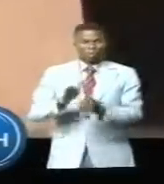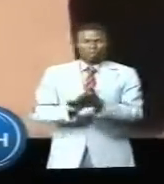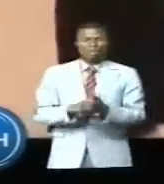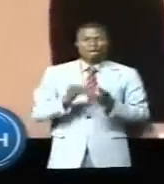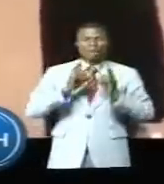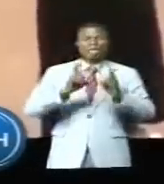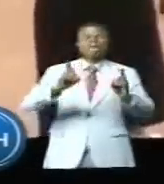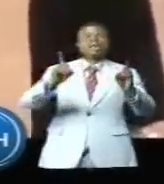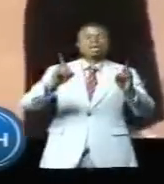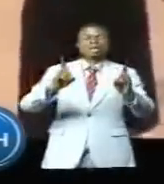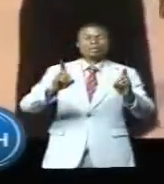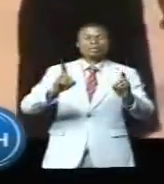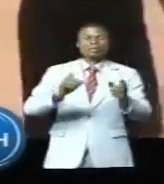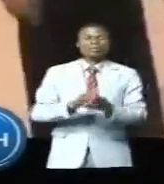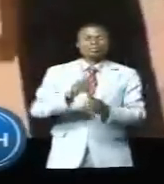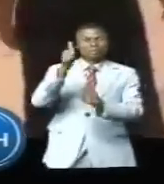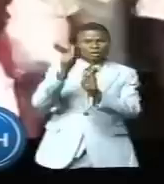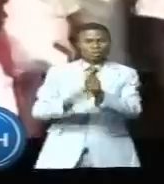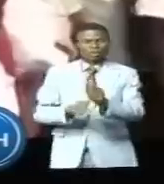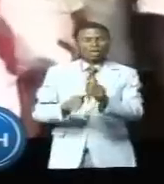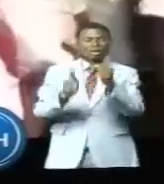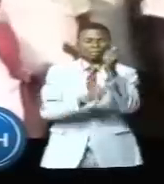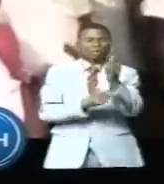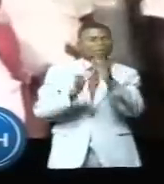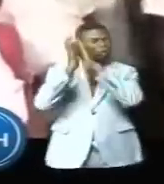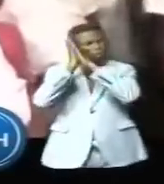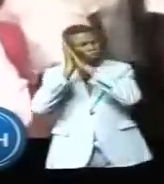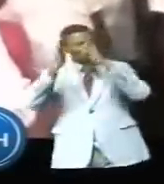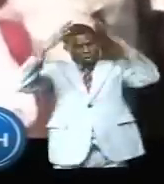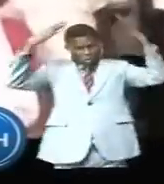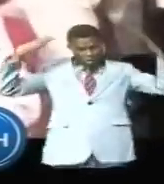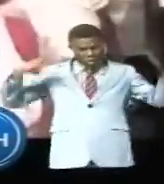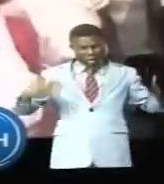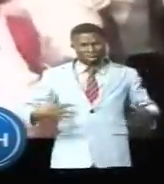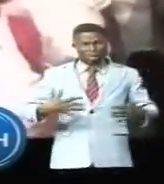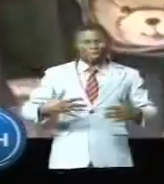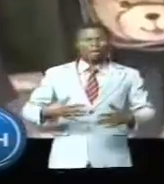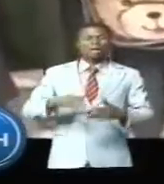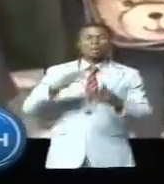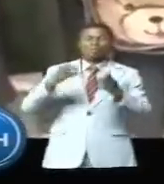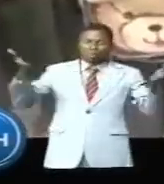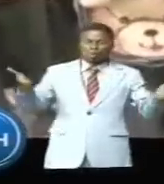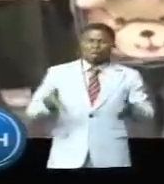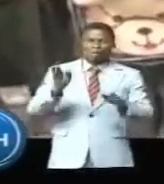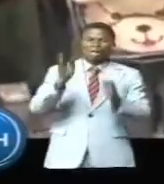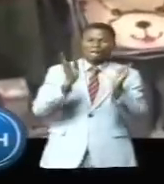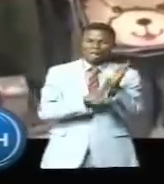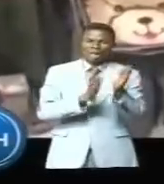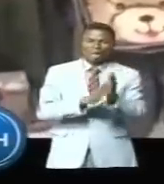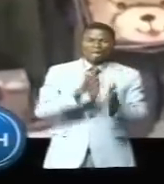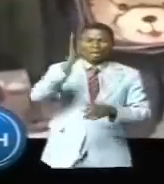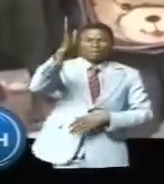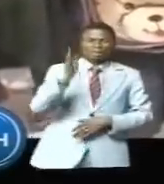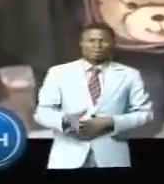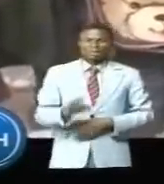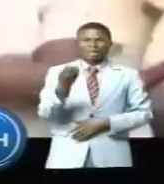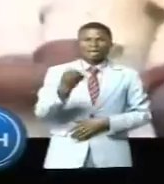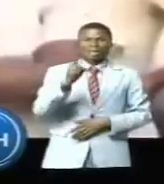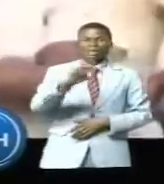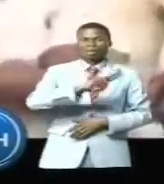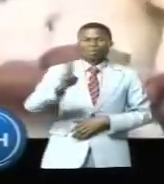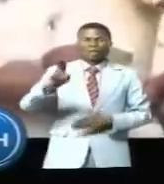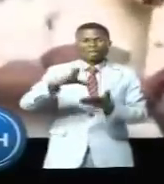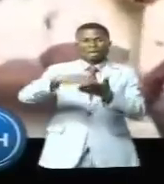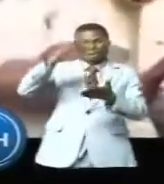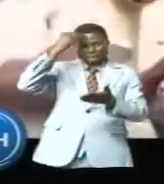« Je dors chaque nuit sous la moustiquaire, je suis régulier à l'école », 542 927 élèves